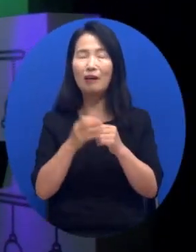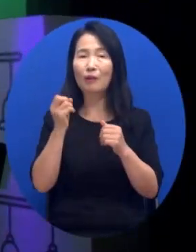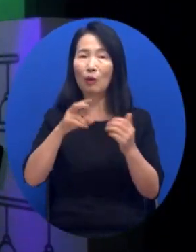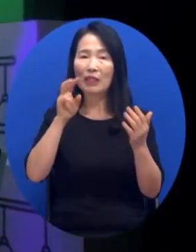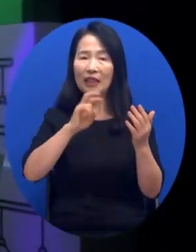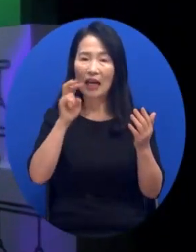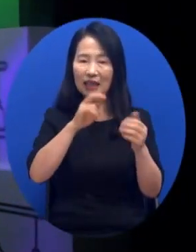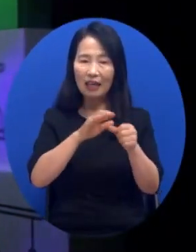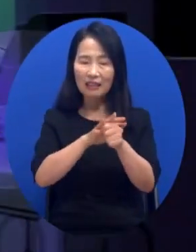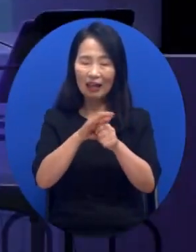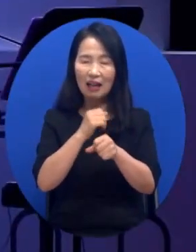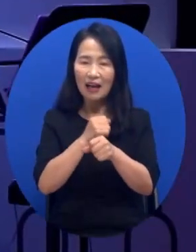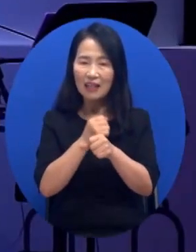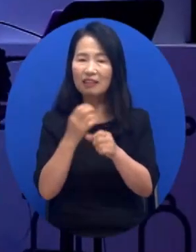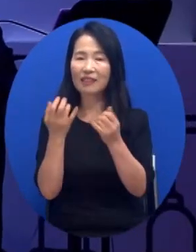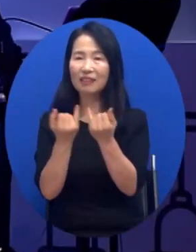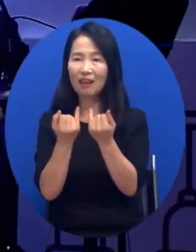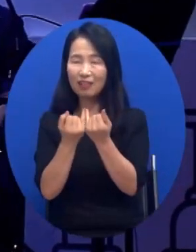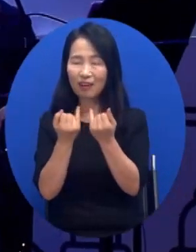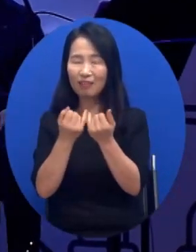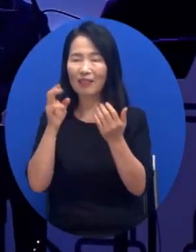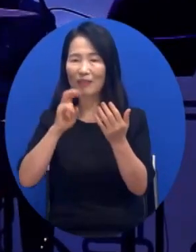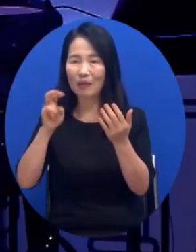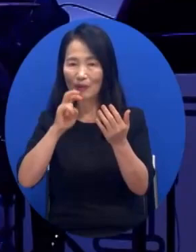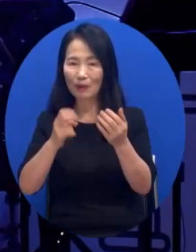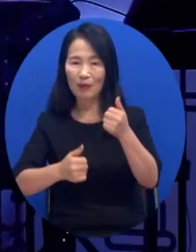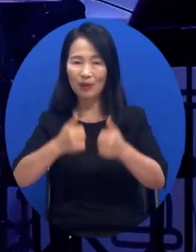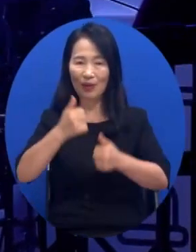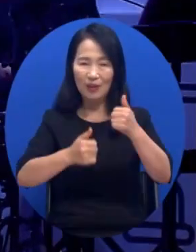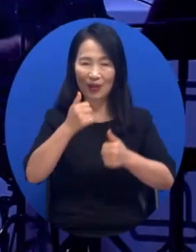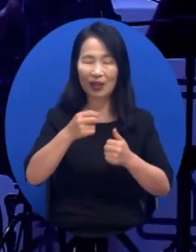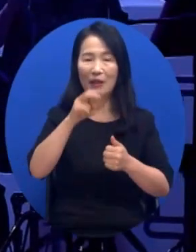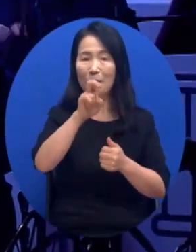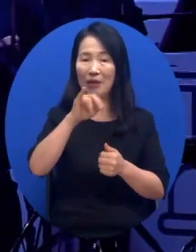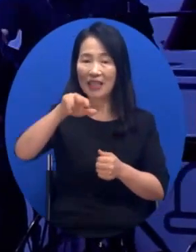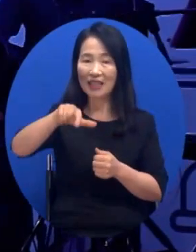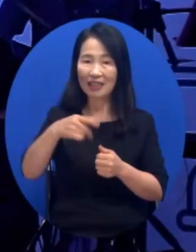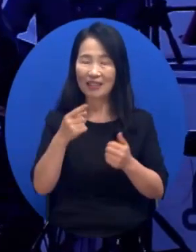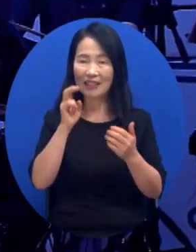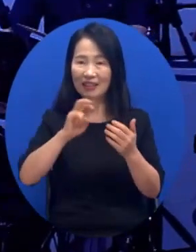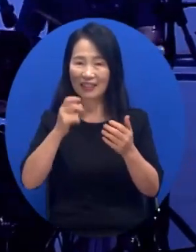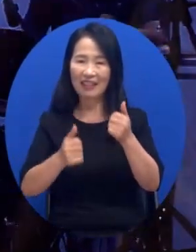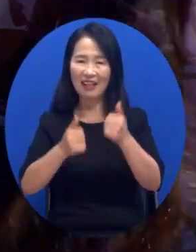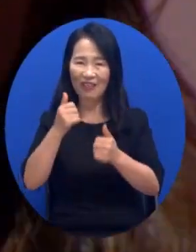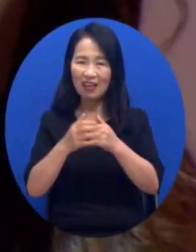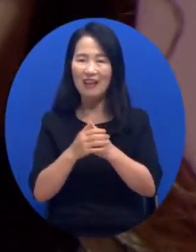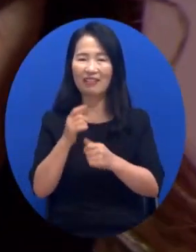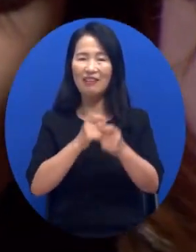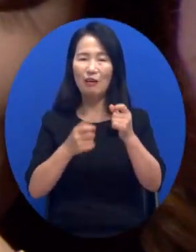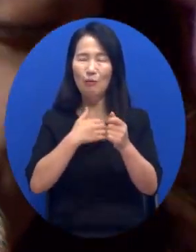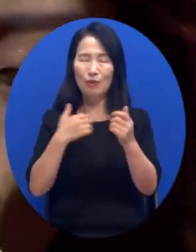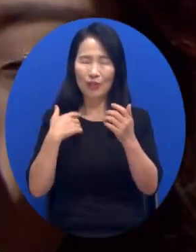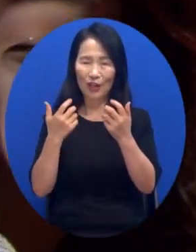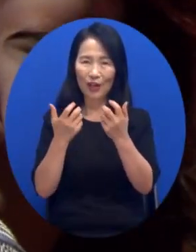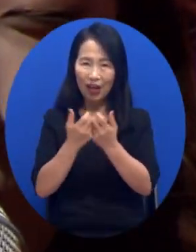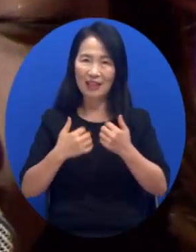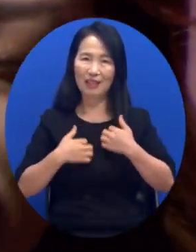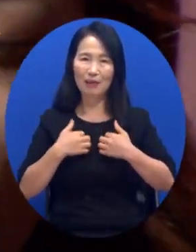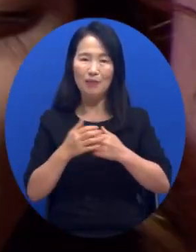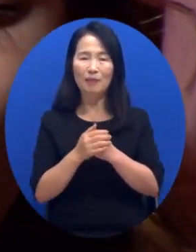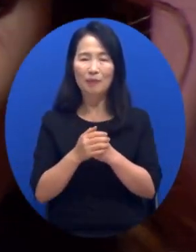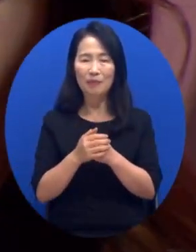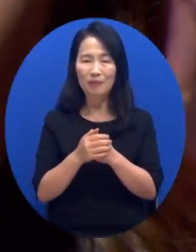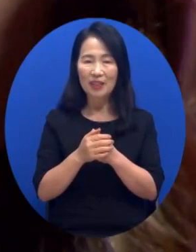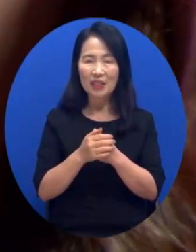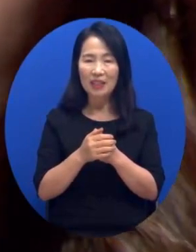여성 성도들의 복음성가 콘테스트 미즈 가스펠도 한가위를 더욱 풍성하게 만들 예정입니다. 김석균 목사와 김정성 목사